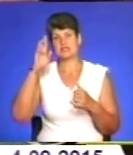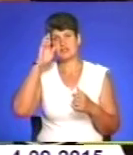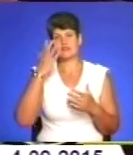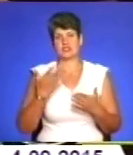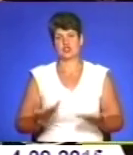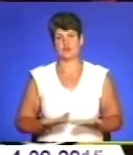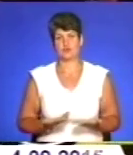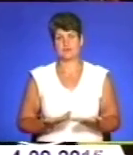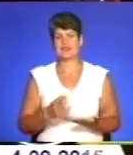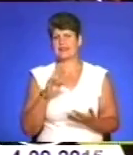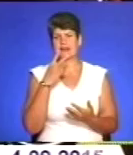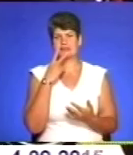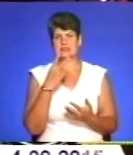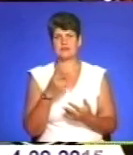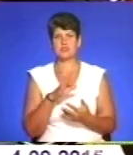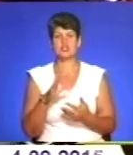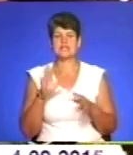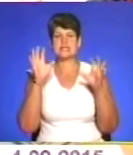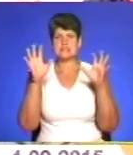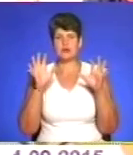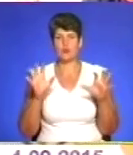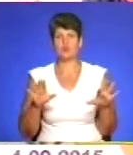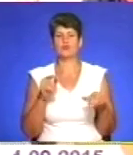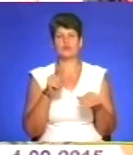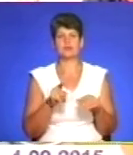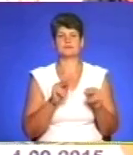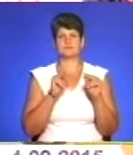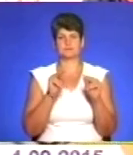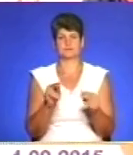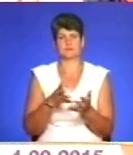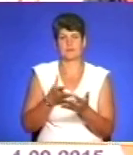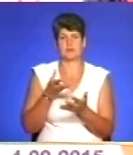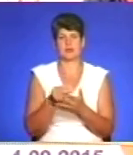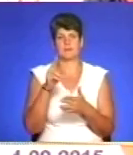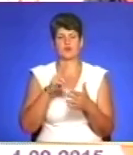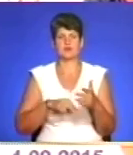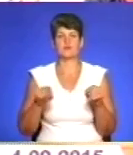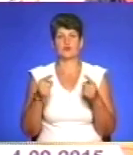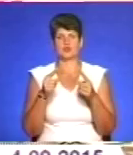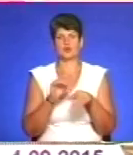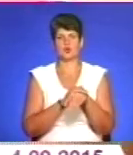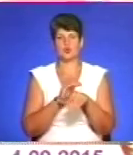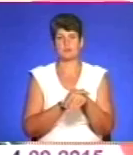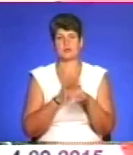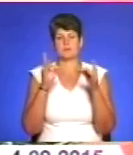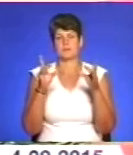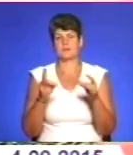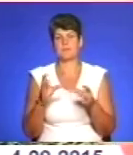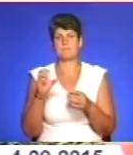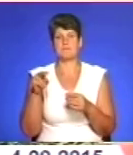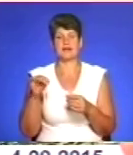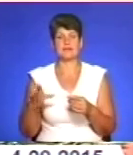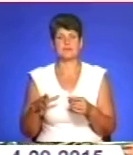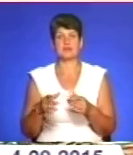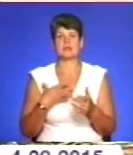живуть. Незважаючи на недосконалість законодавства, вони сумлінно сплачують податки, створюючи добрі соціальні пакети. На власному